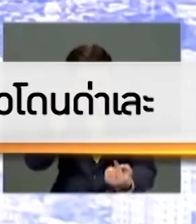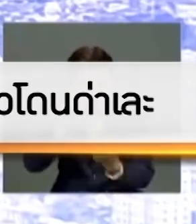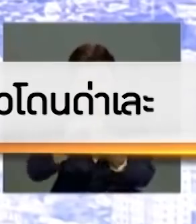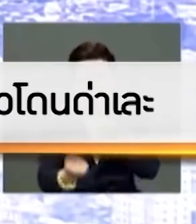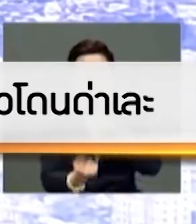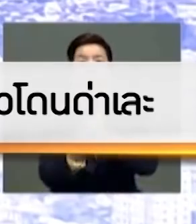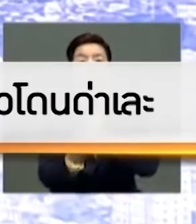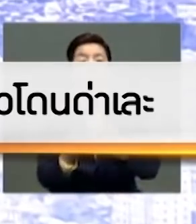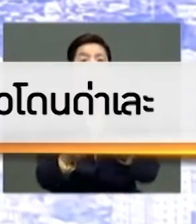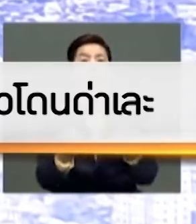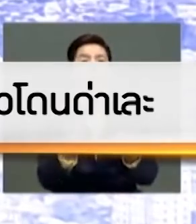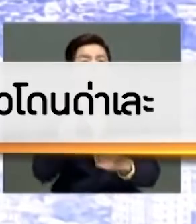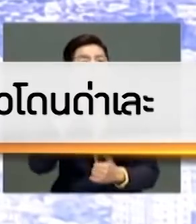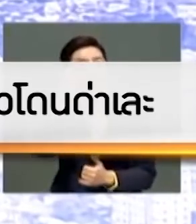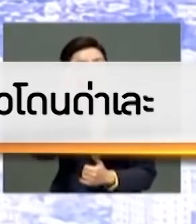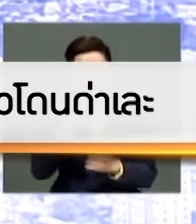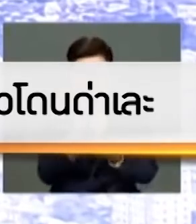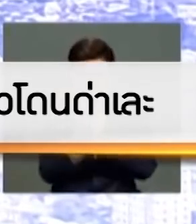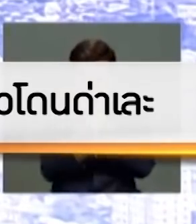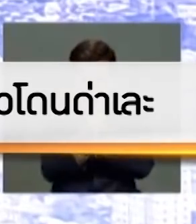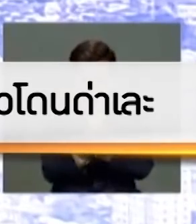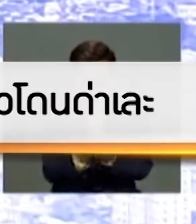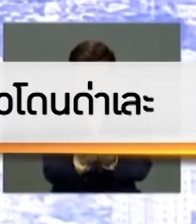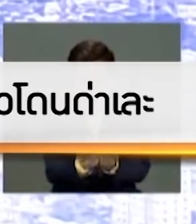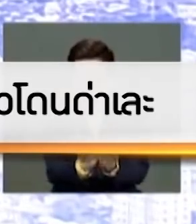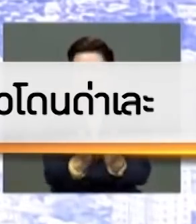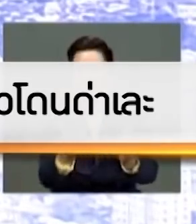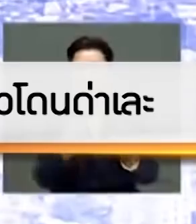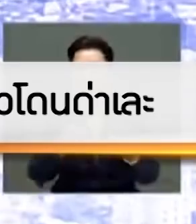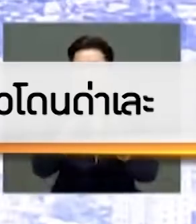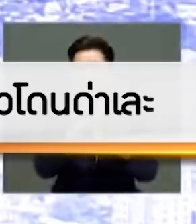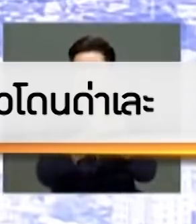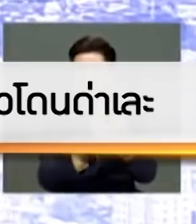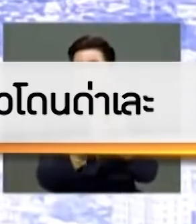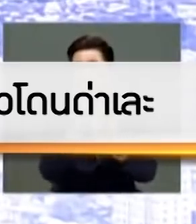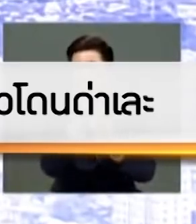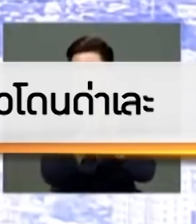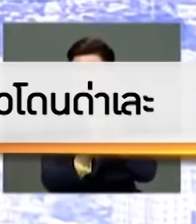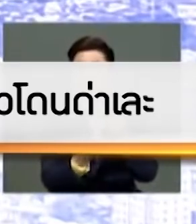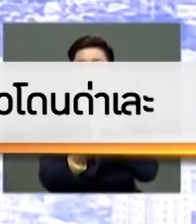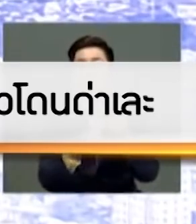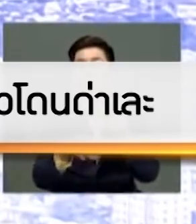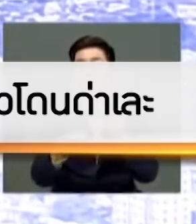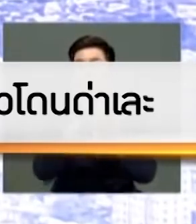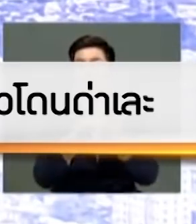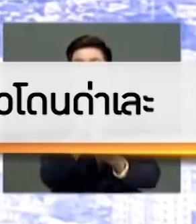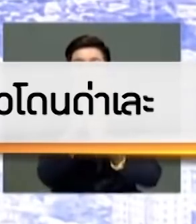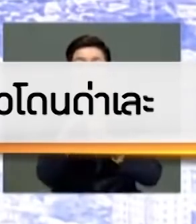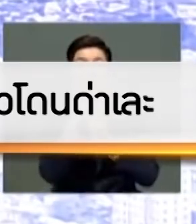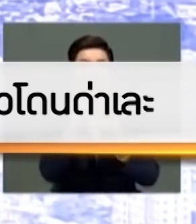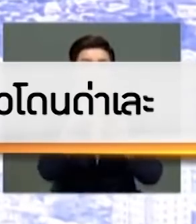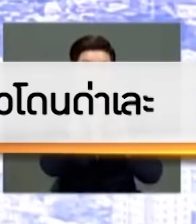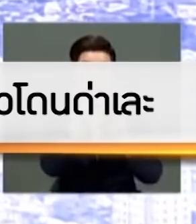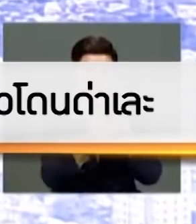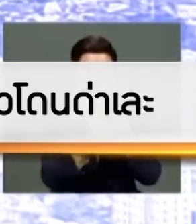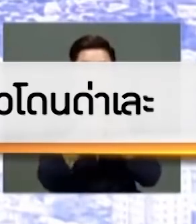ดเดียวนโยบายหลักของรัฐเนี่ยนะฮะคือรักษาระดับของการเพิ่มผู้ติดเชื้อโด